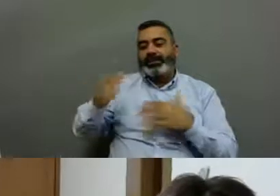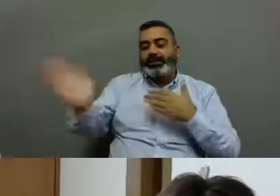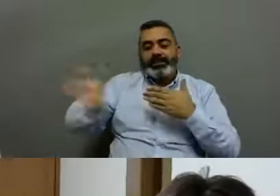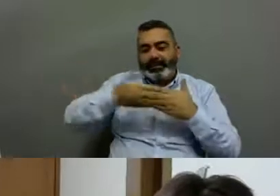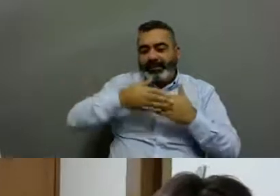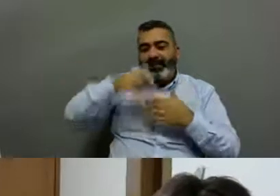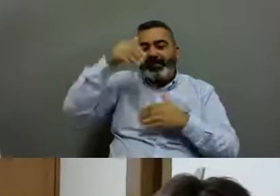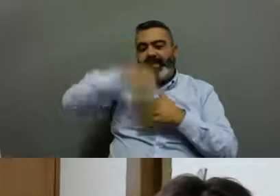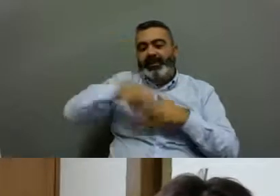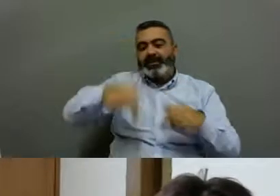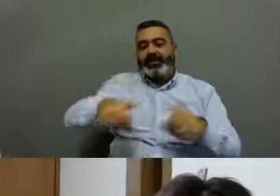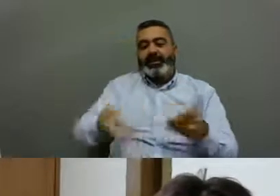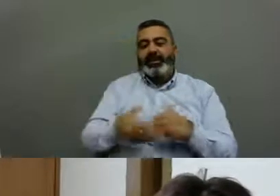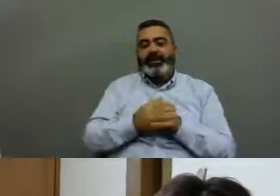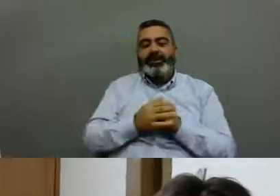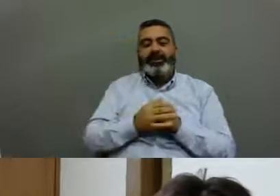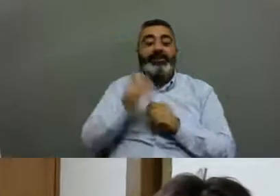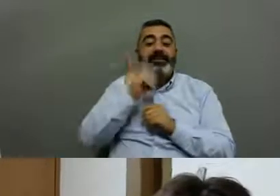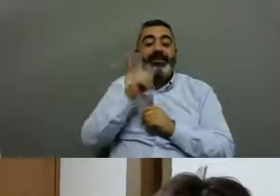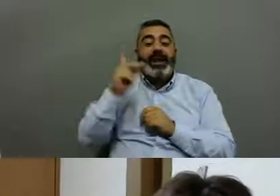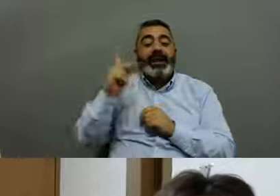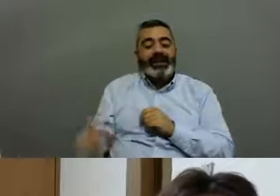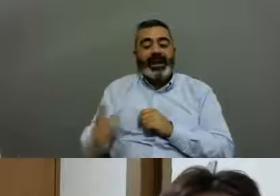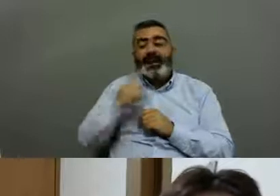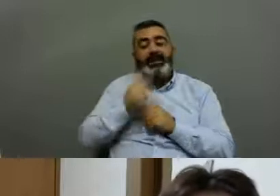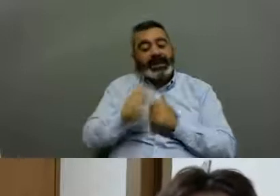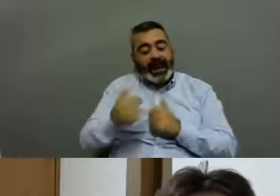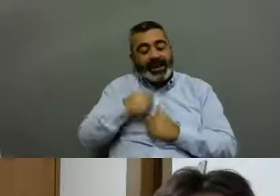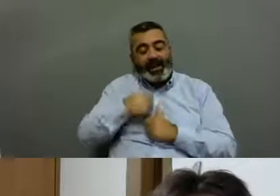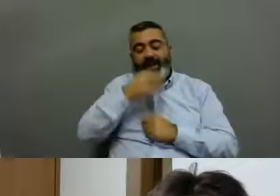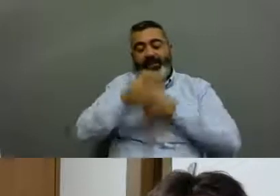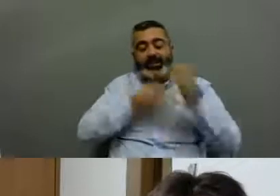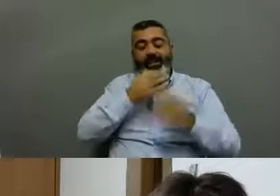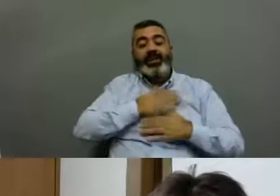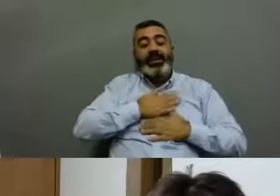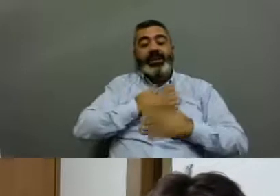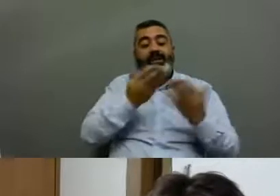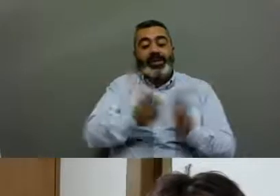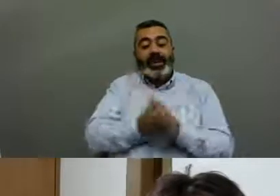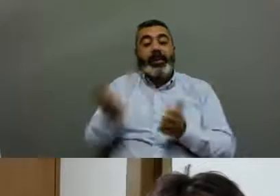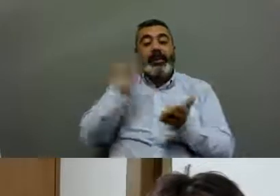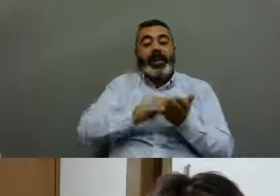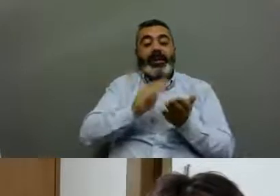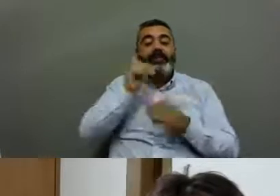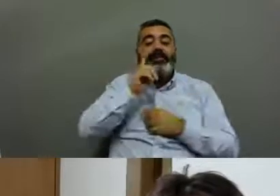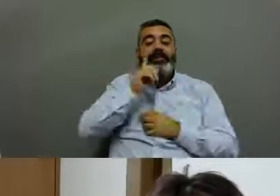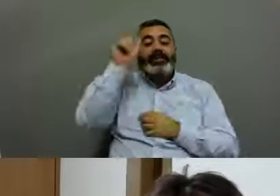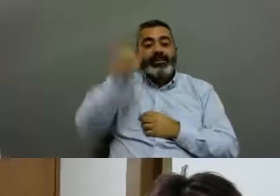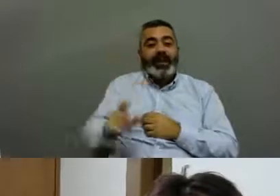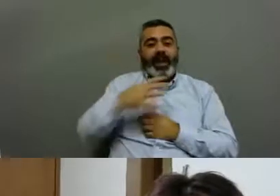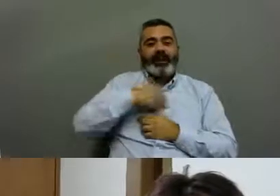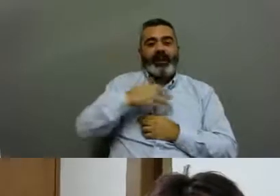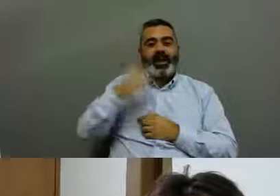της βραδιάς. Εγώ με τη σειρά μου θα ήθελα να σας ευχαριστήσω, να ευχαριστήσω και πάλι την κυρία